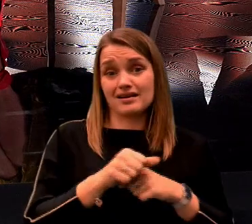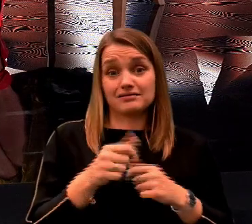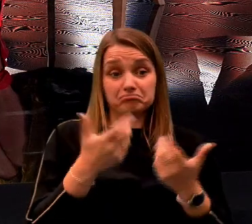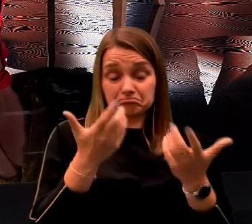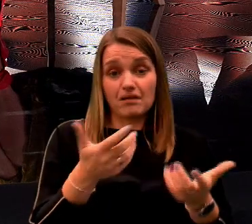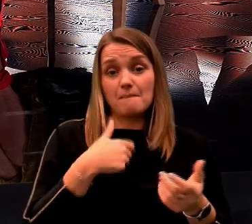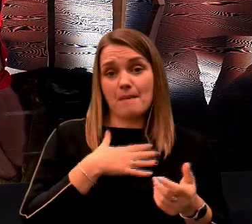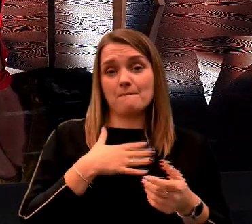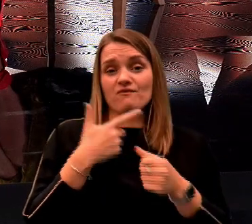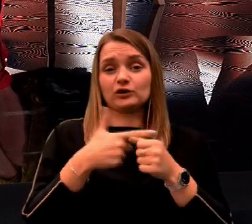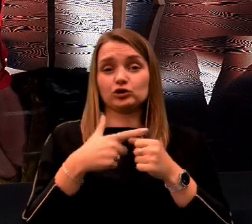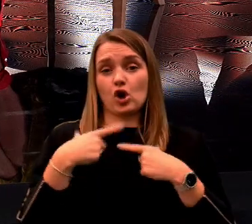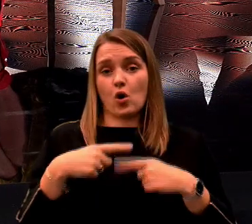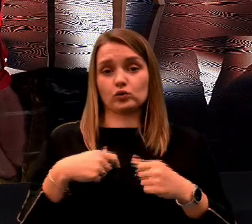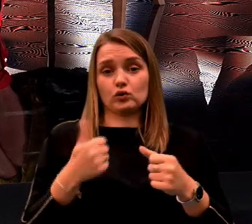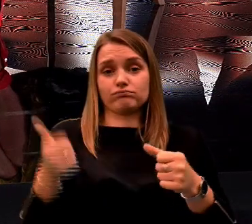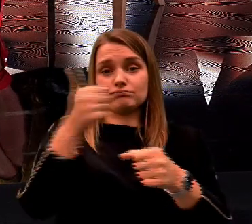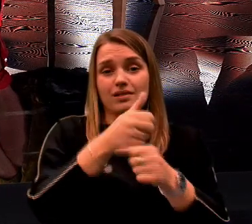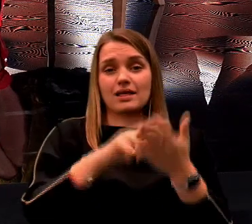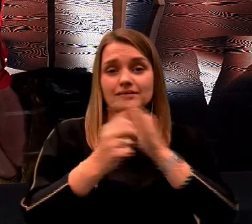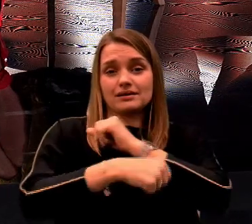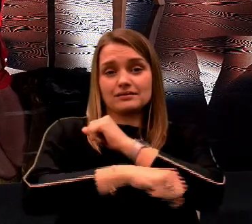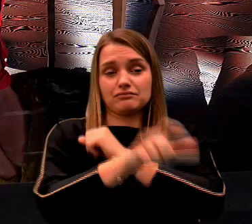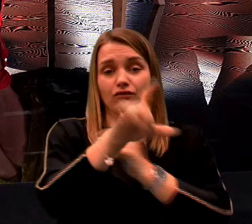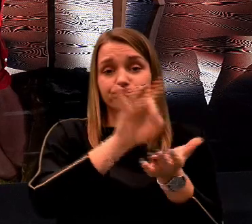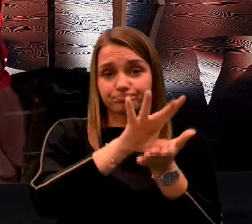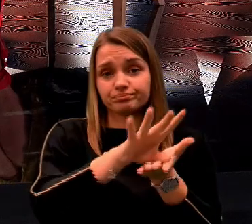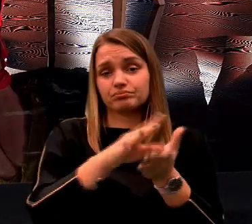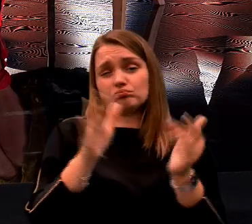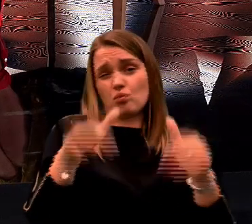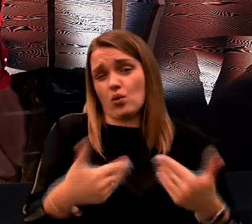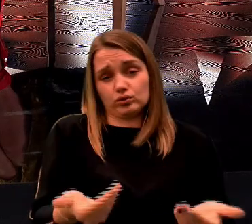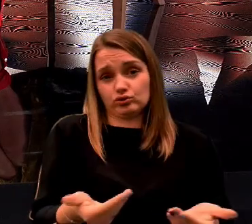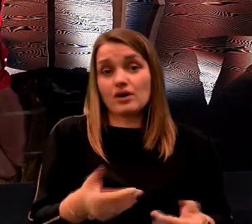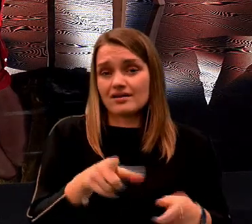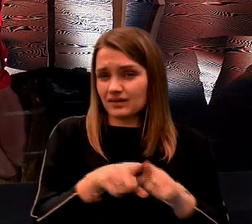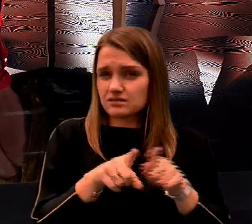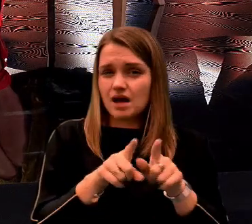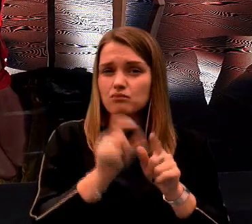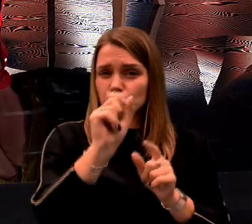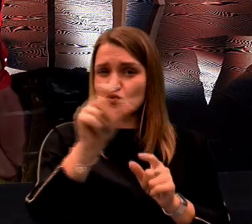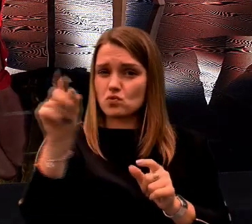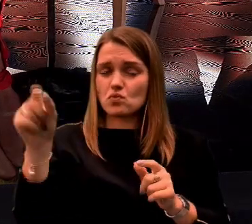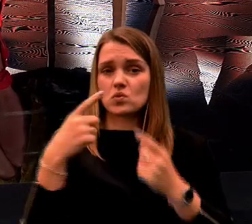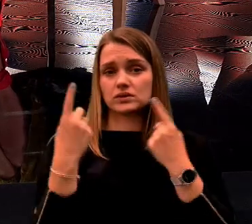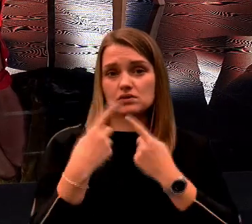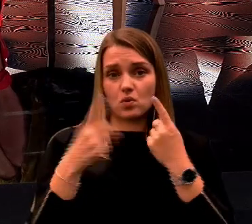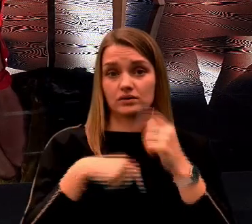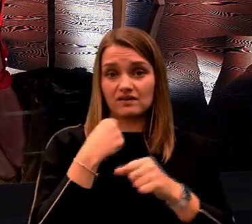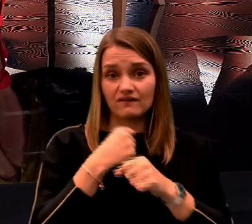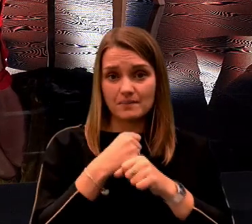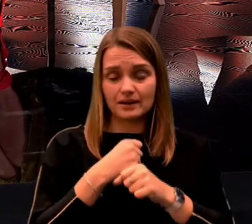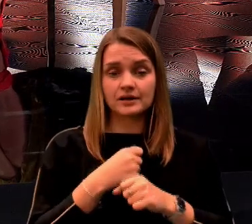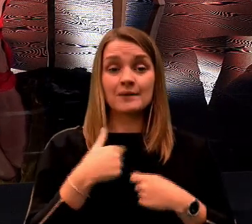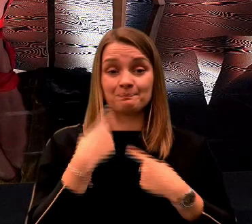nie podoba, to spadaj, albo nie wiem, zamelduj koniowi i tak dalej, i tak dalej. No takie sytuacje się zdarzają. I tak sobie myślę, szef,